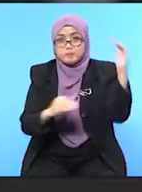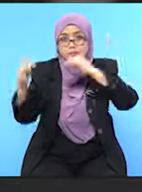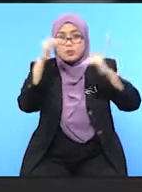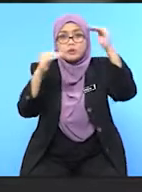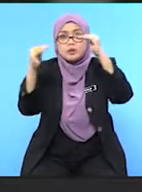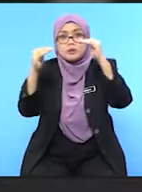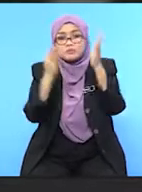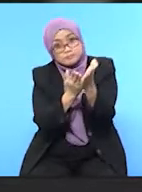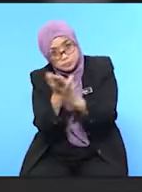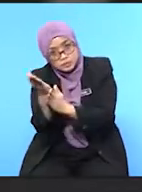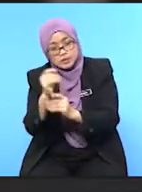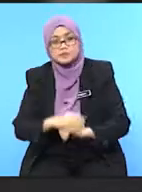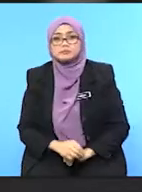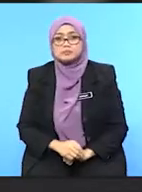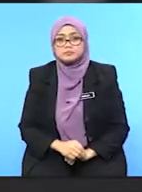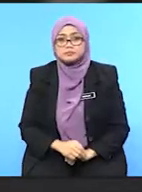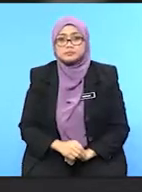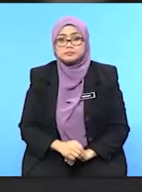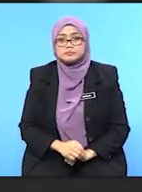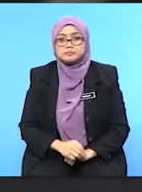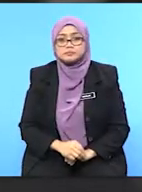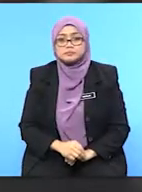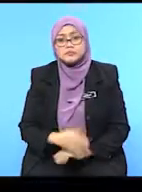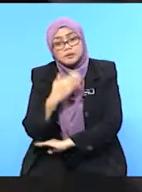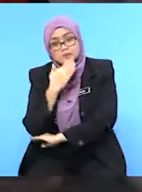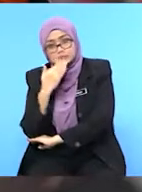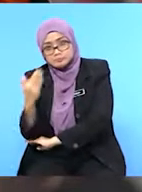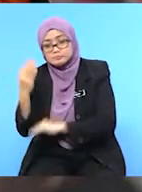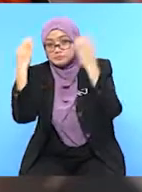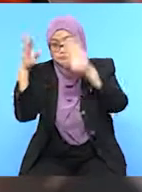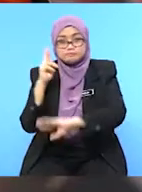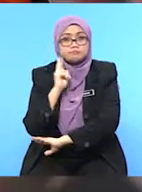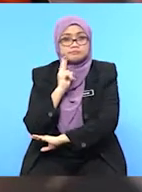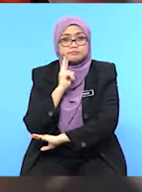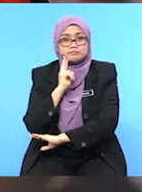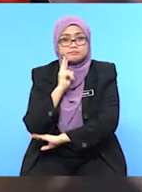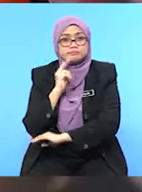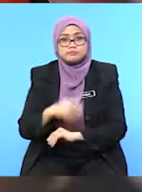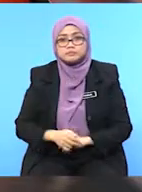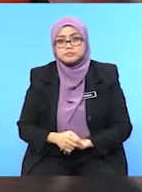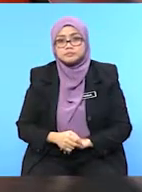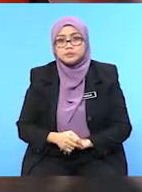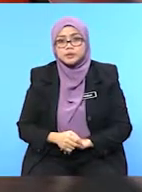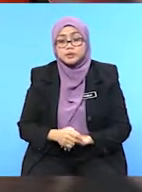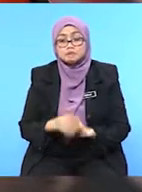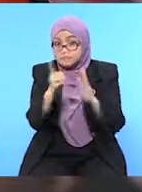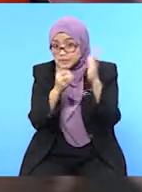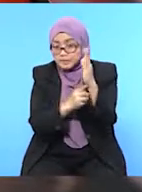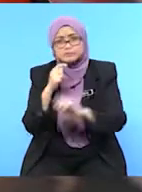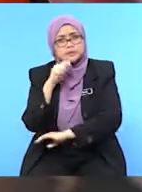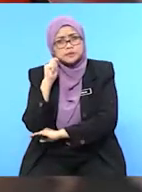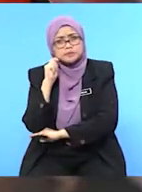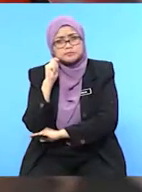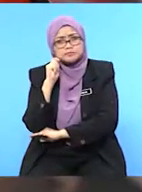bangunan ekonomi yang berterusan bhaisajyaguru's berdasarkan data yang telah dicerna tadi